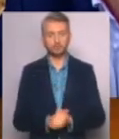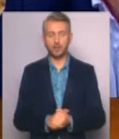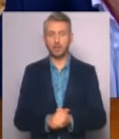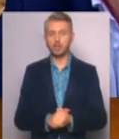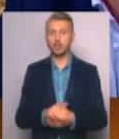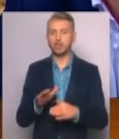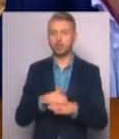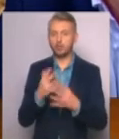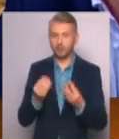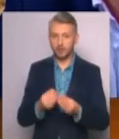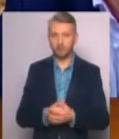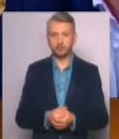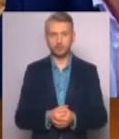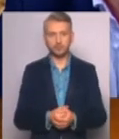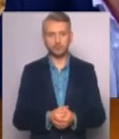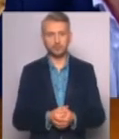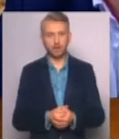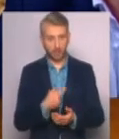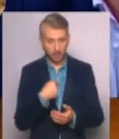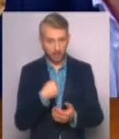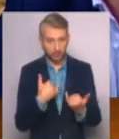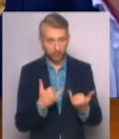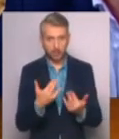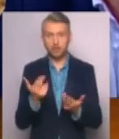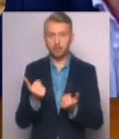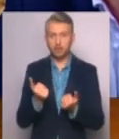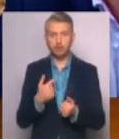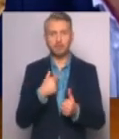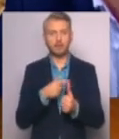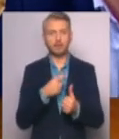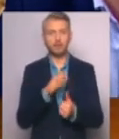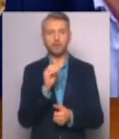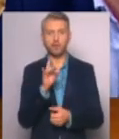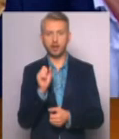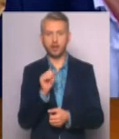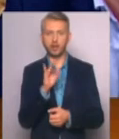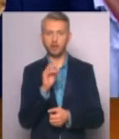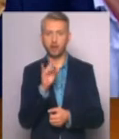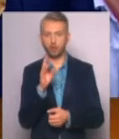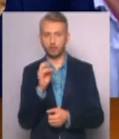Добрий день, так. Я в ефірі, так? Так, ви в ефірі. Я Вера Іванна, я живу на Просвітницькій.